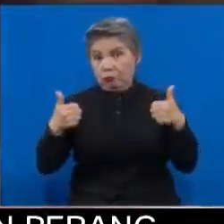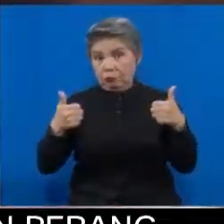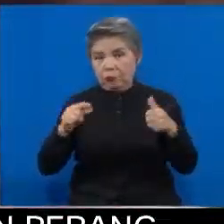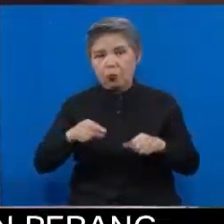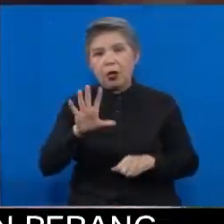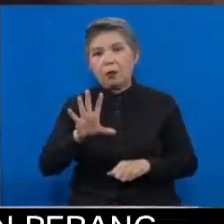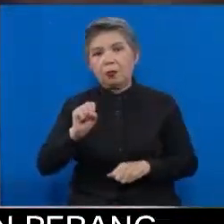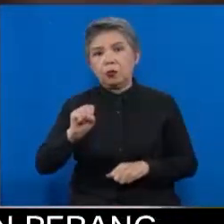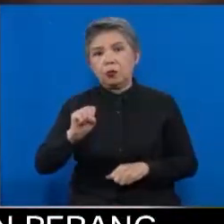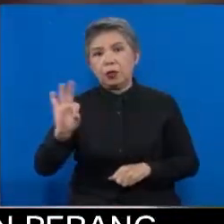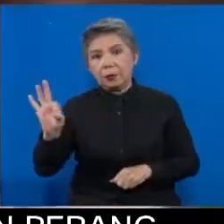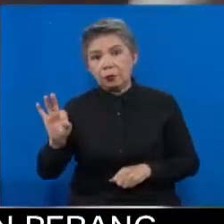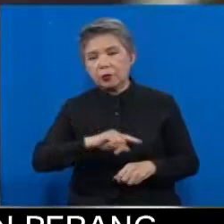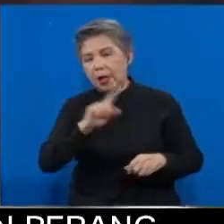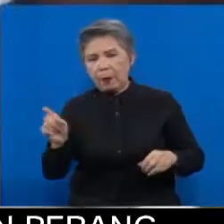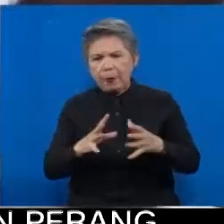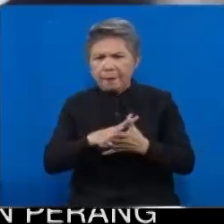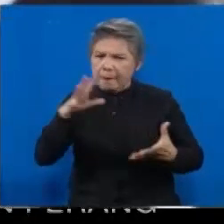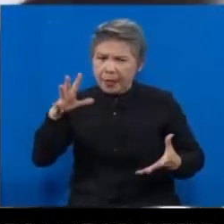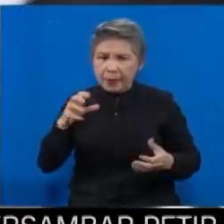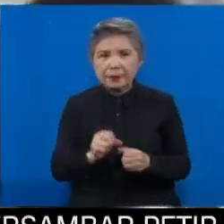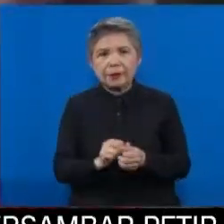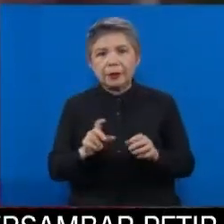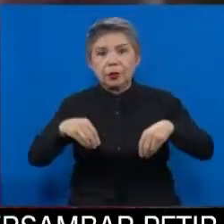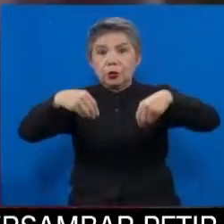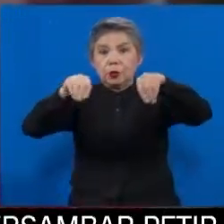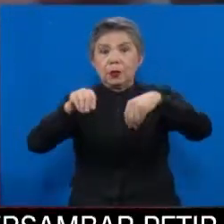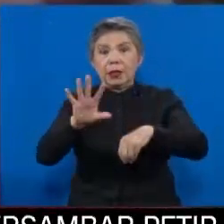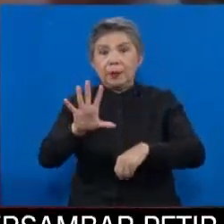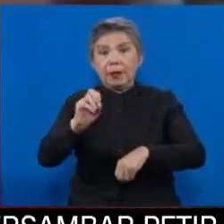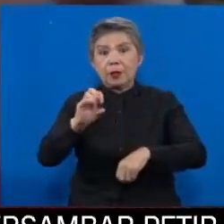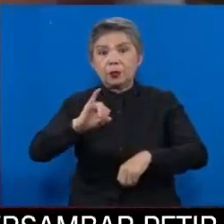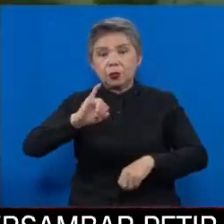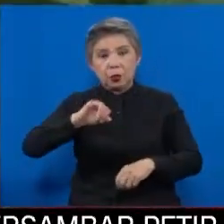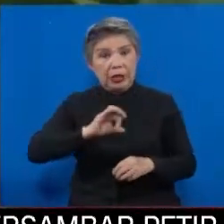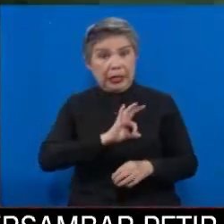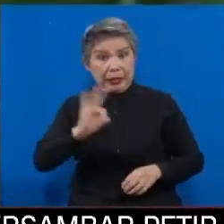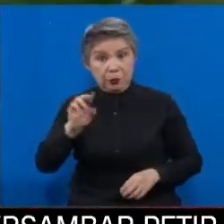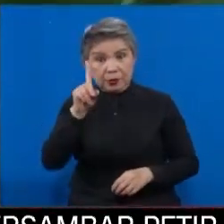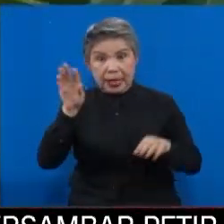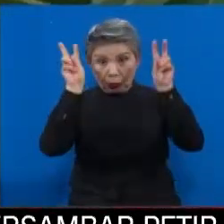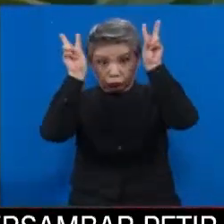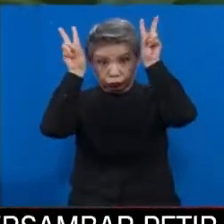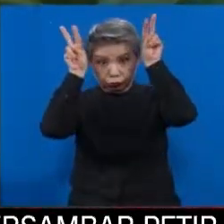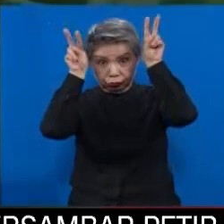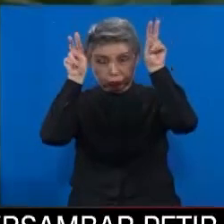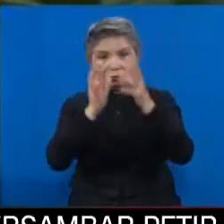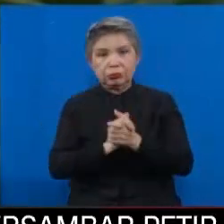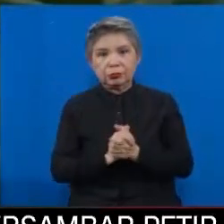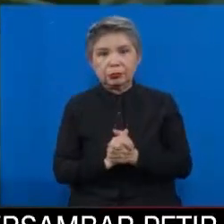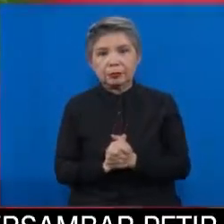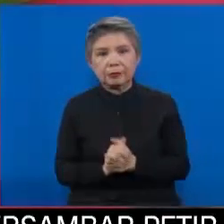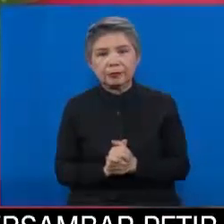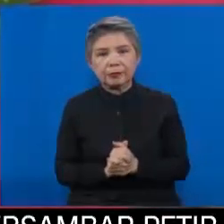dari Rp50.000 sampai yang paling mahal bisa terjual Rp500.000 per ekor.